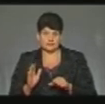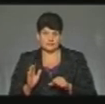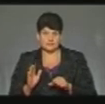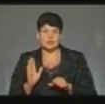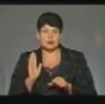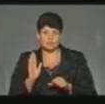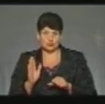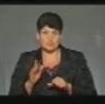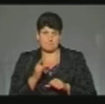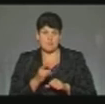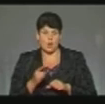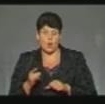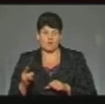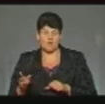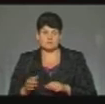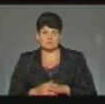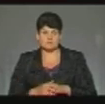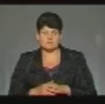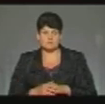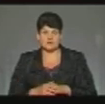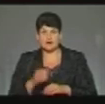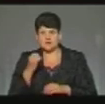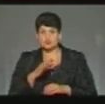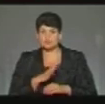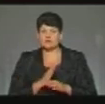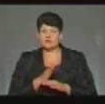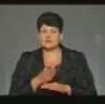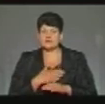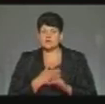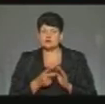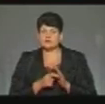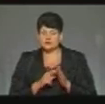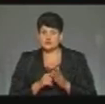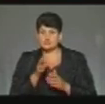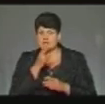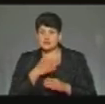парковка, відповідно. Я вам дякую, що були гостем нашої студії. Наш ефірний час вже